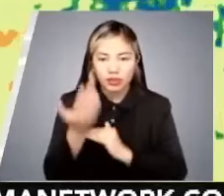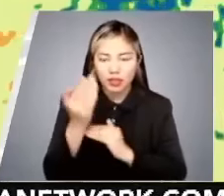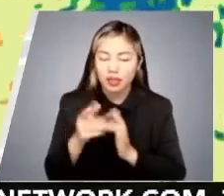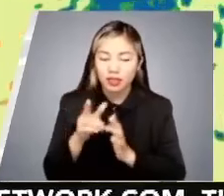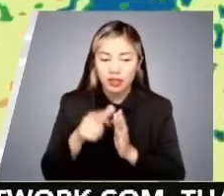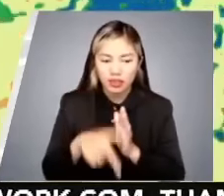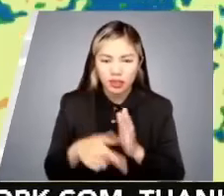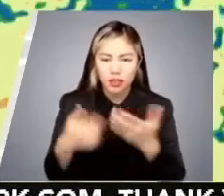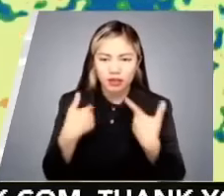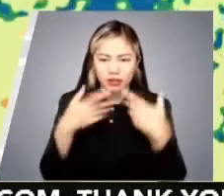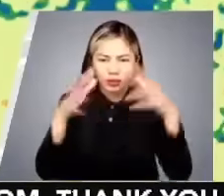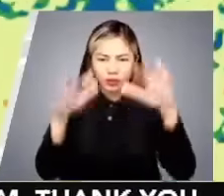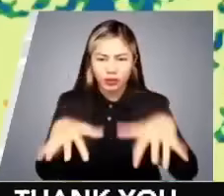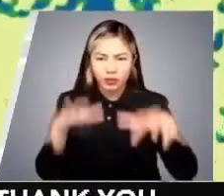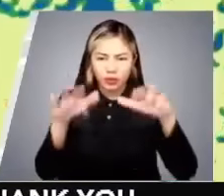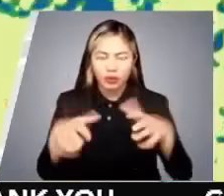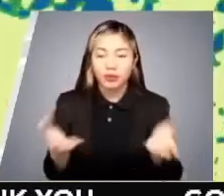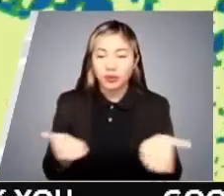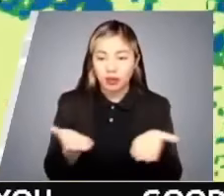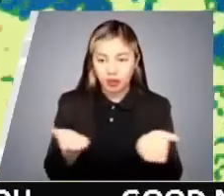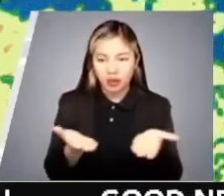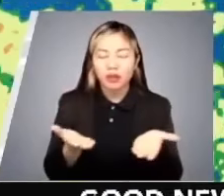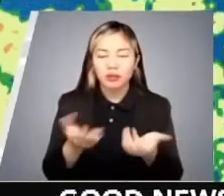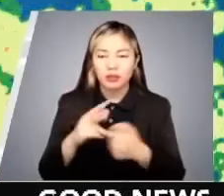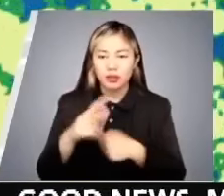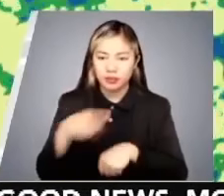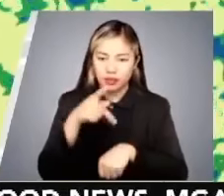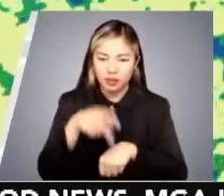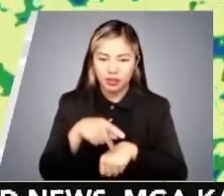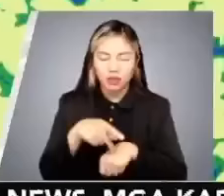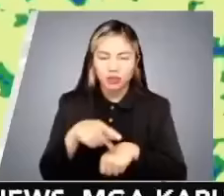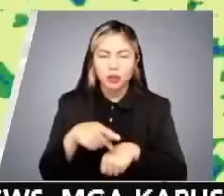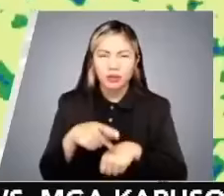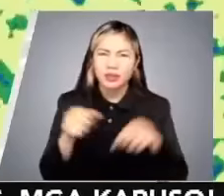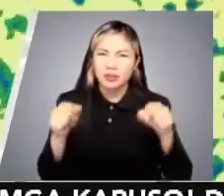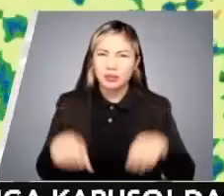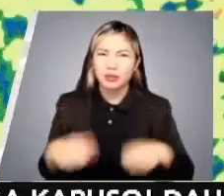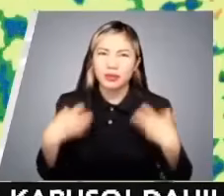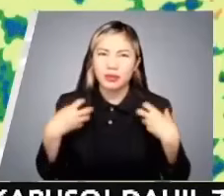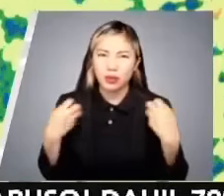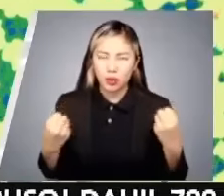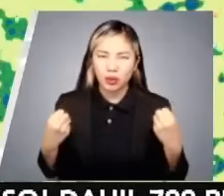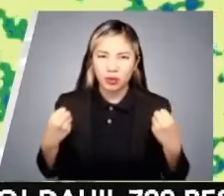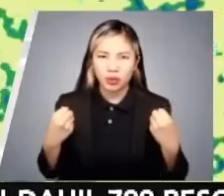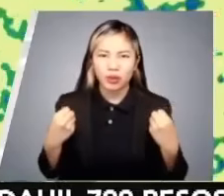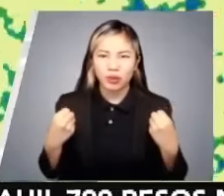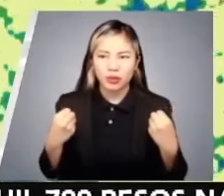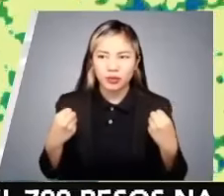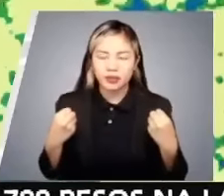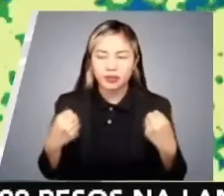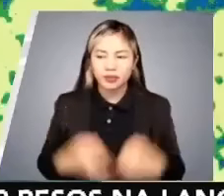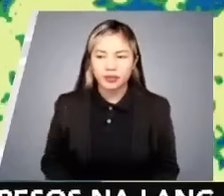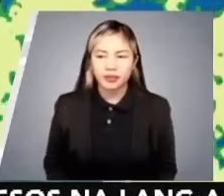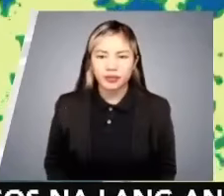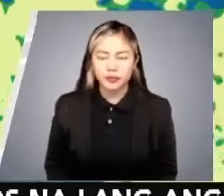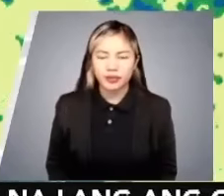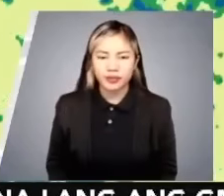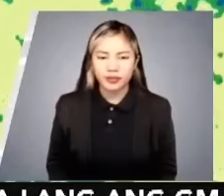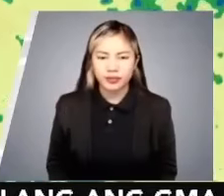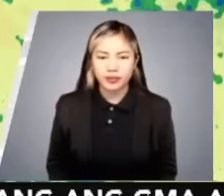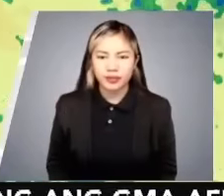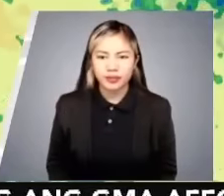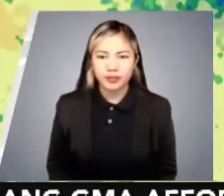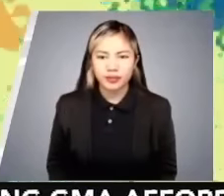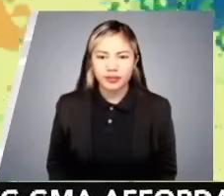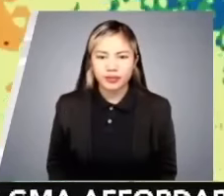ang malaking bahagi ng bansa. Posible ang heavy to intense rain sa ilang lugar base sa rainfall forecast ng Metro Weather.